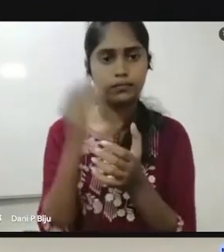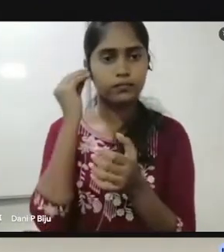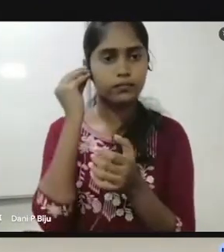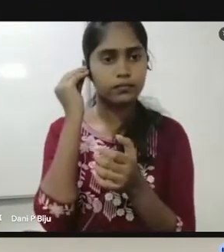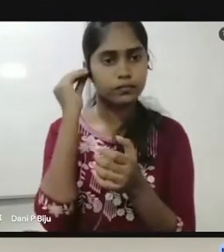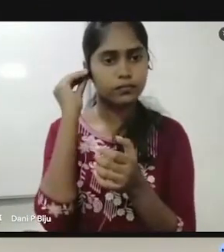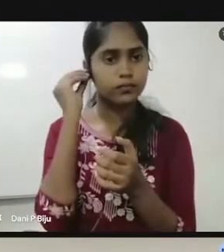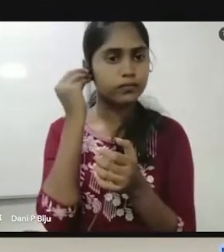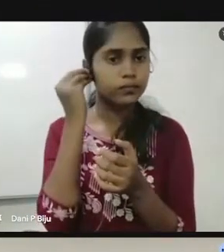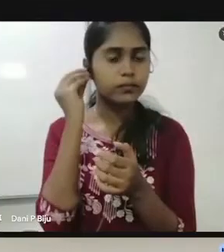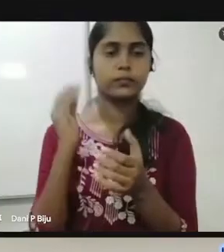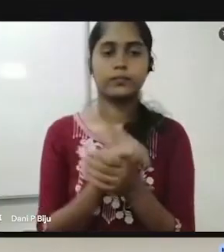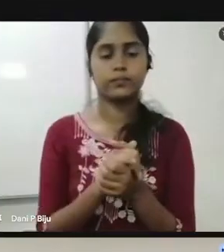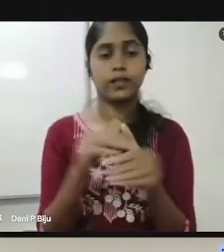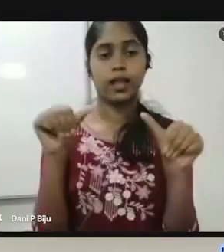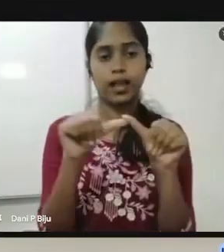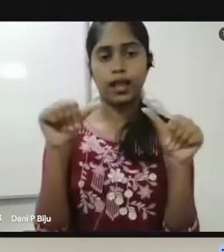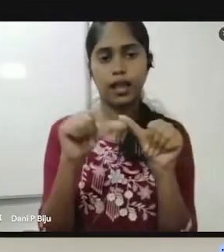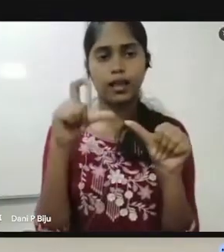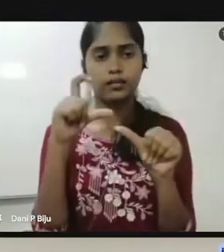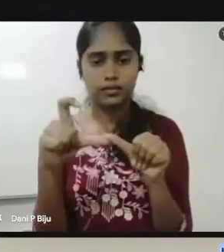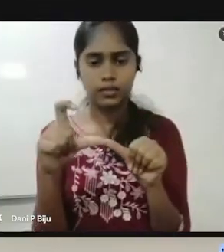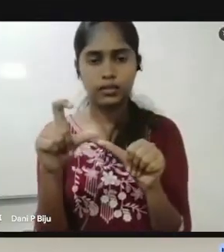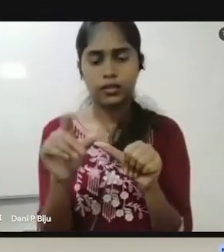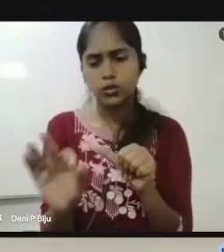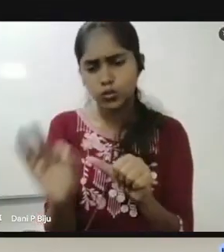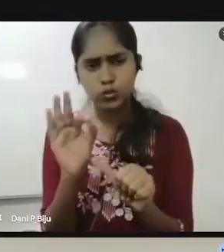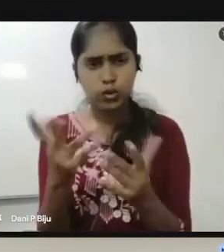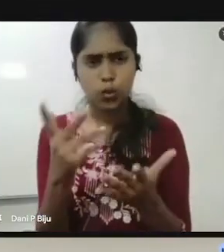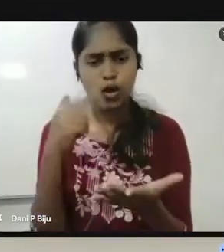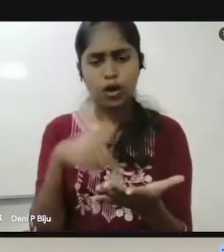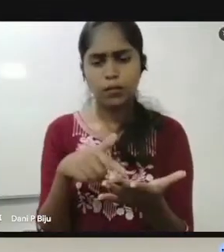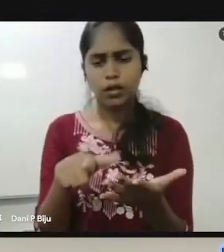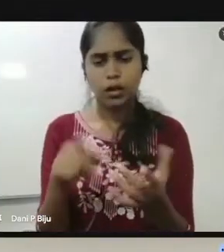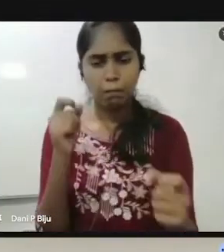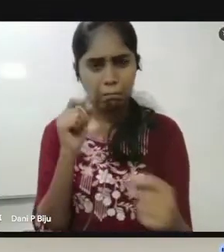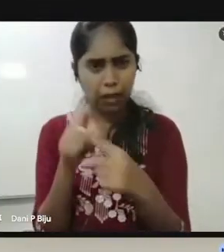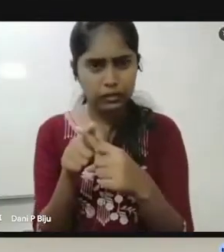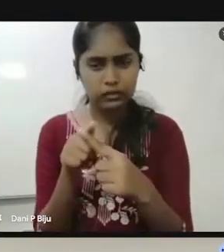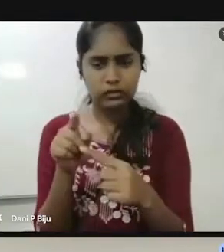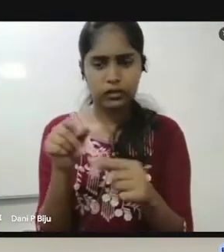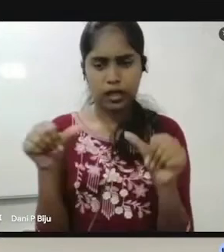അപ്പം ഏത് തരം AC ഉപയോഗിക്കാമെന്ന് നമുക്ക് എങ്ങനെ തീരുമാനിക്കാം? ആക്ച്വലി ഇപ്പോഴത്തെ ഒരു സാഹചര്യത്തിൽ ആർക്ക്